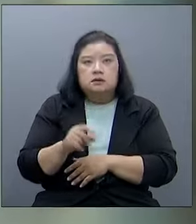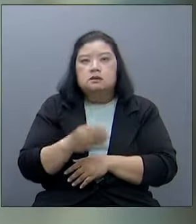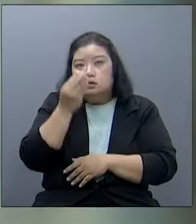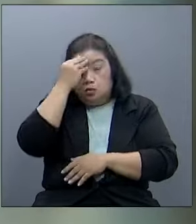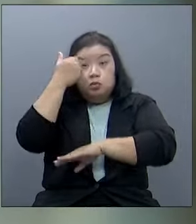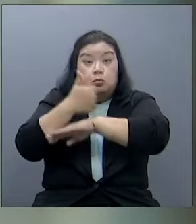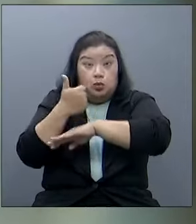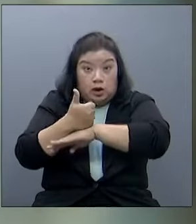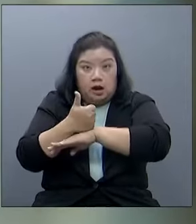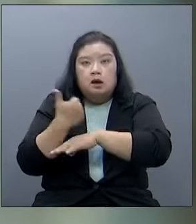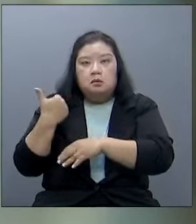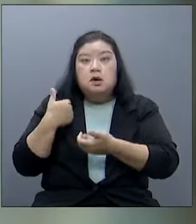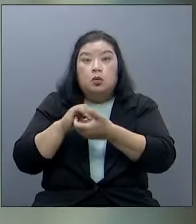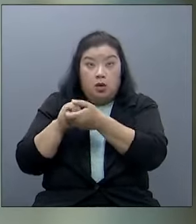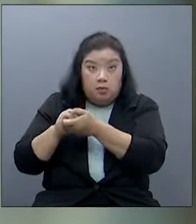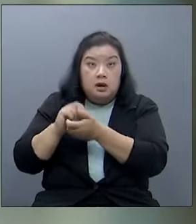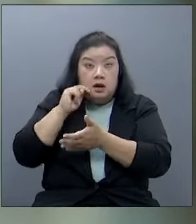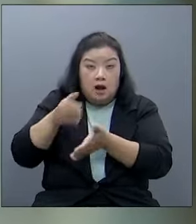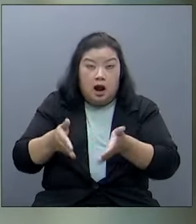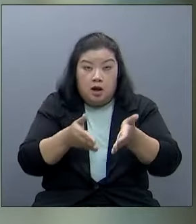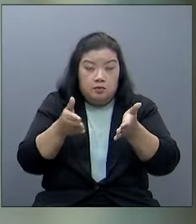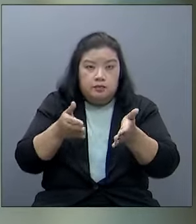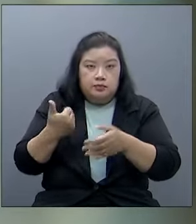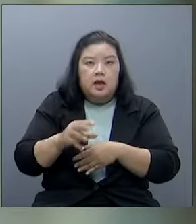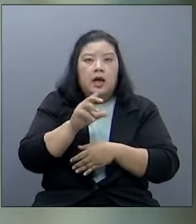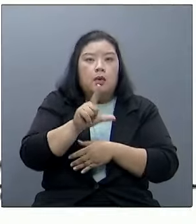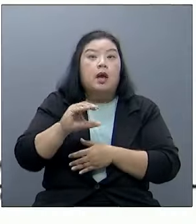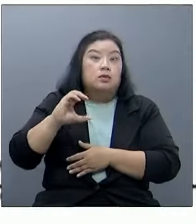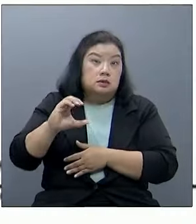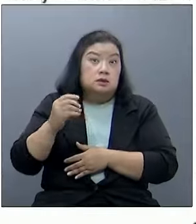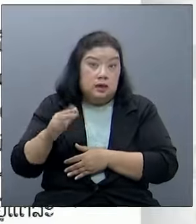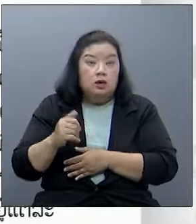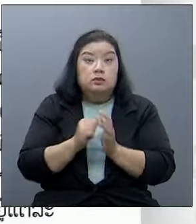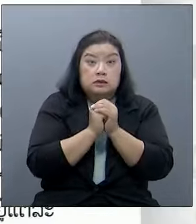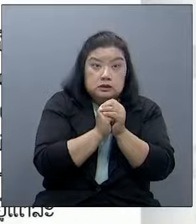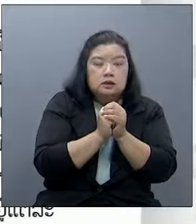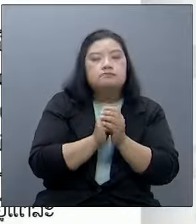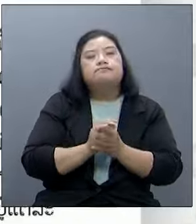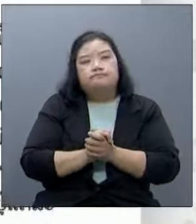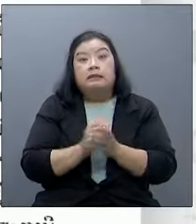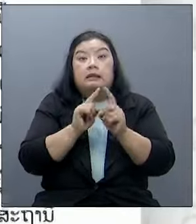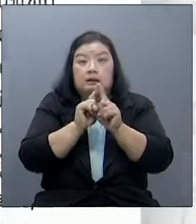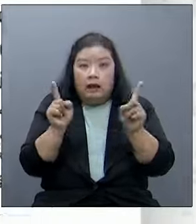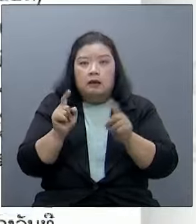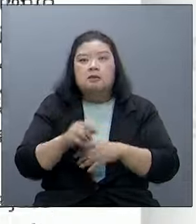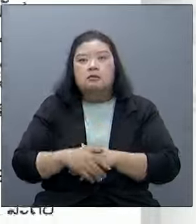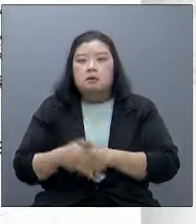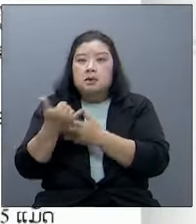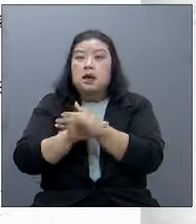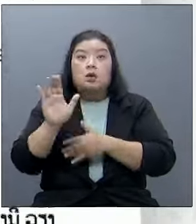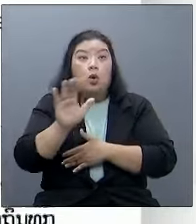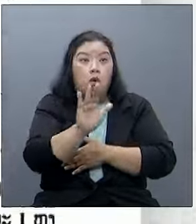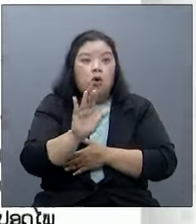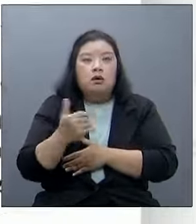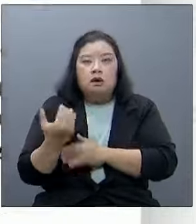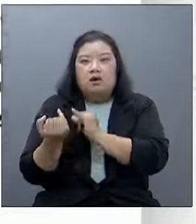และกรอบความโร่มมอน้ำของ ลานซ้างหรอ EMLC ที่จีนเป็เจ้าภาพแต่ในขณะที่ประเทศอื่นเขาอยู่